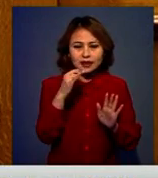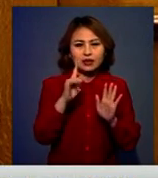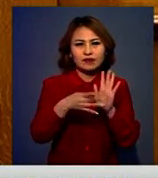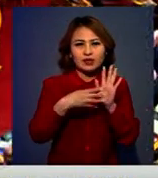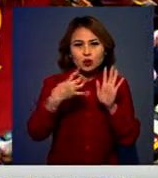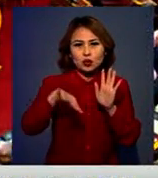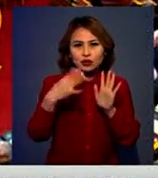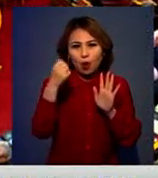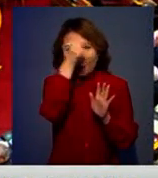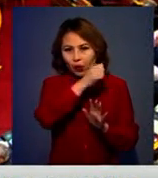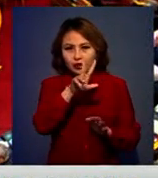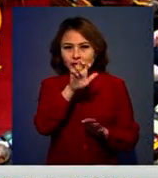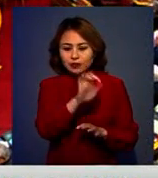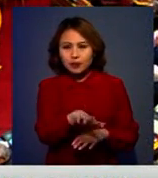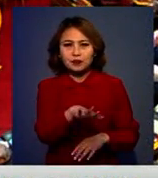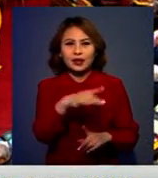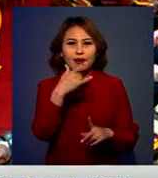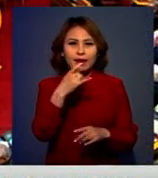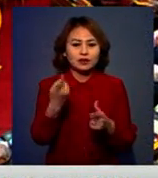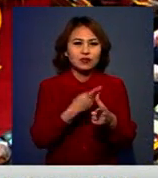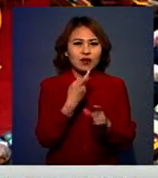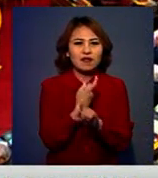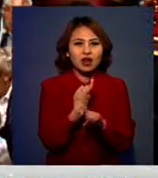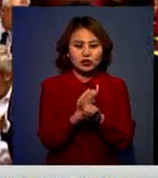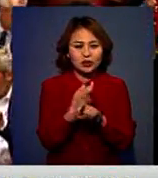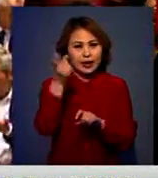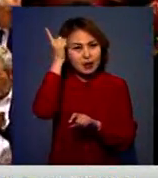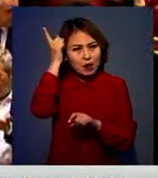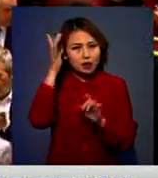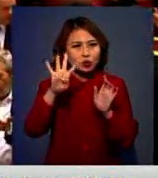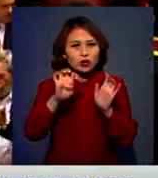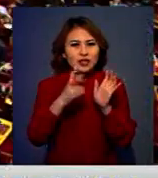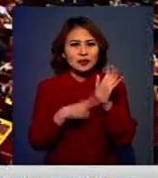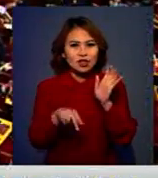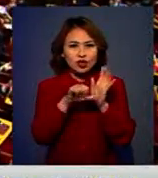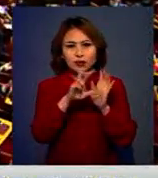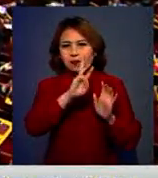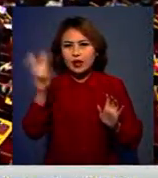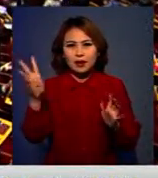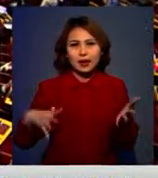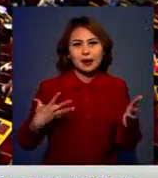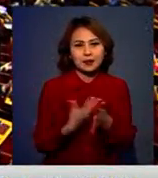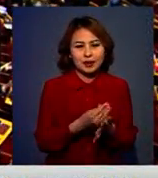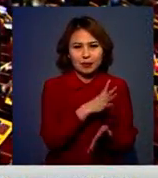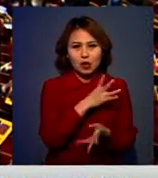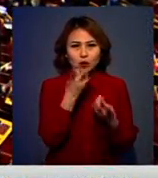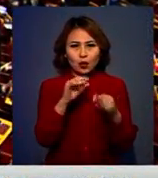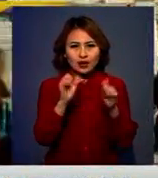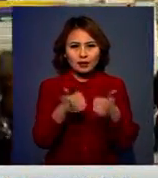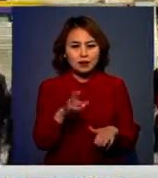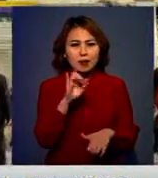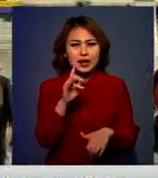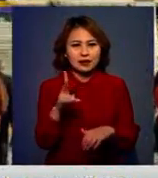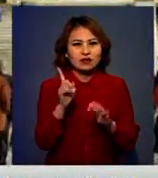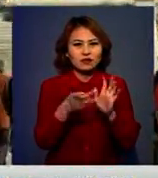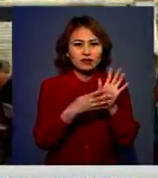аралығында 300 мың грек қаза тауып, фашистік Германияға 476 миллион рейхсмарка төленген. Бірақ ресми Берлин 90-шы